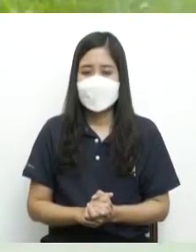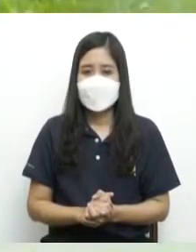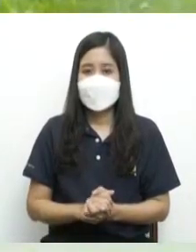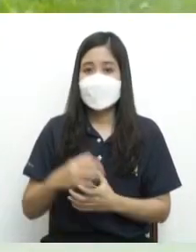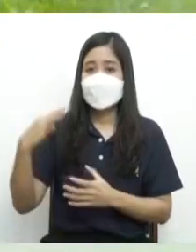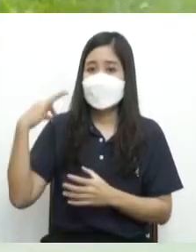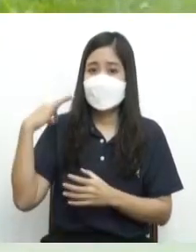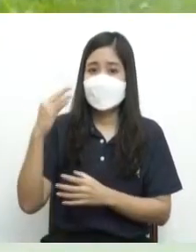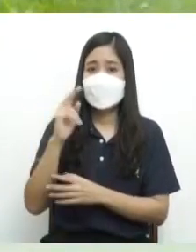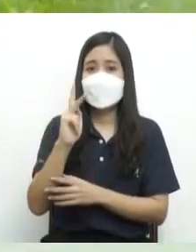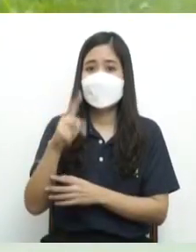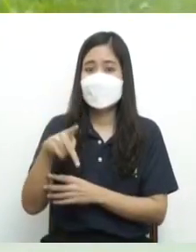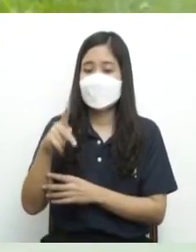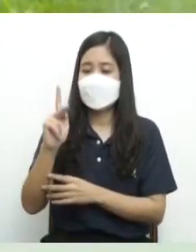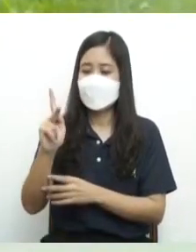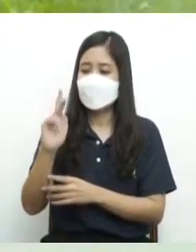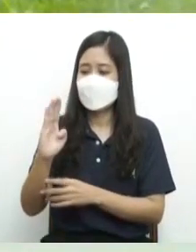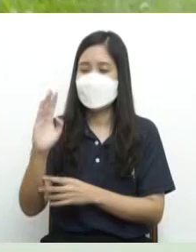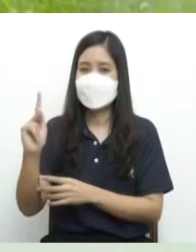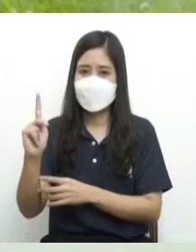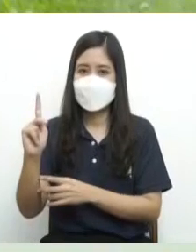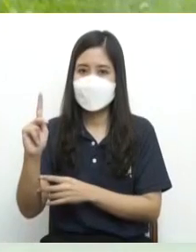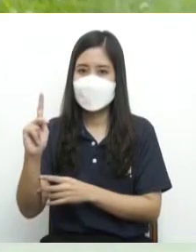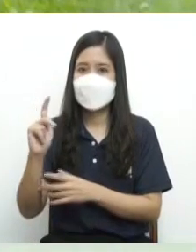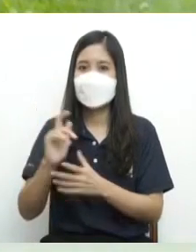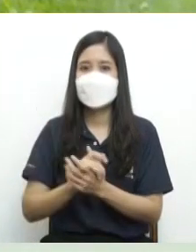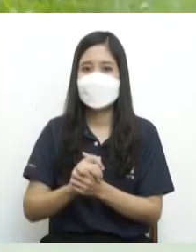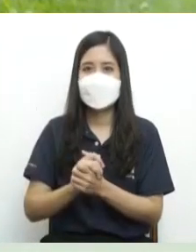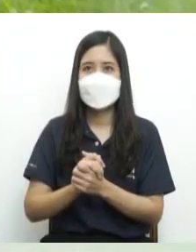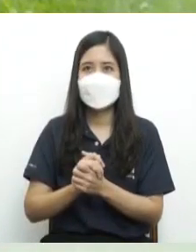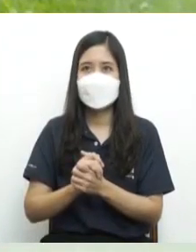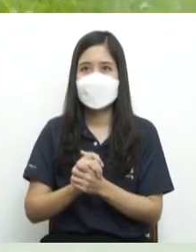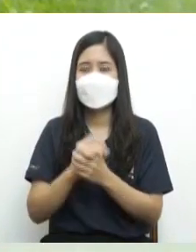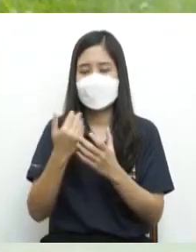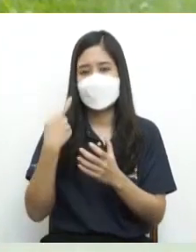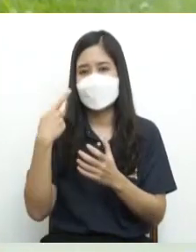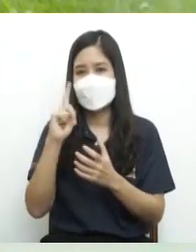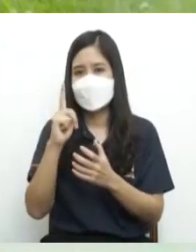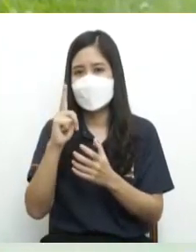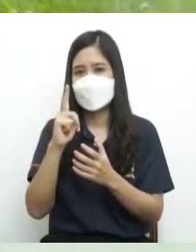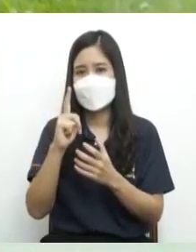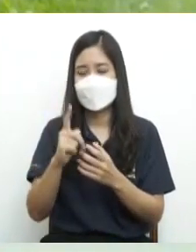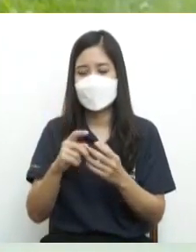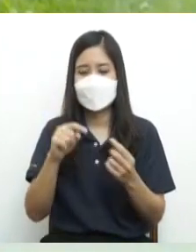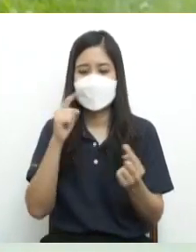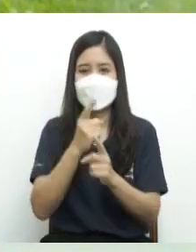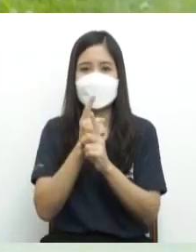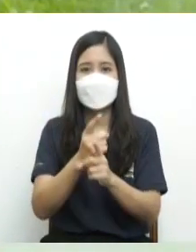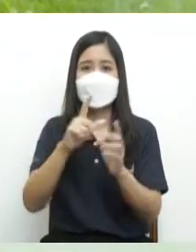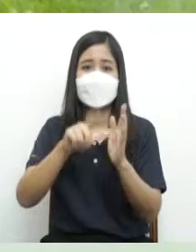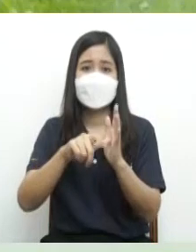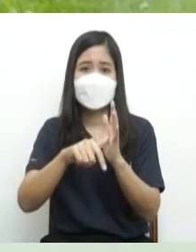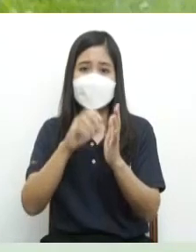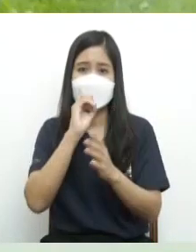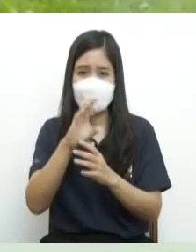ผู้ที่เป็นส่วนหนึ่งของกบข.ผมคิดว่ามันคงมีประโยชน์อย่างที่ท่านเลขากบข.ได้นำเรียนว่าอันที่หนึ่งเ